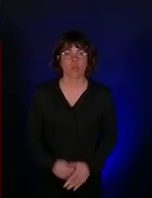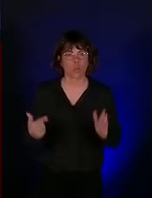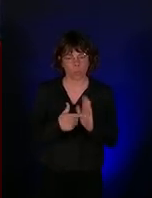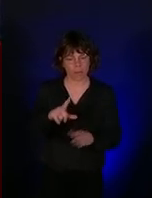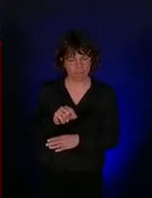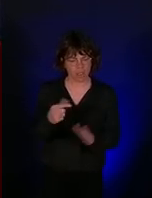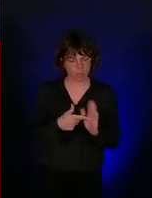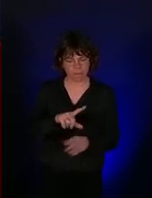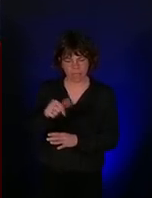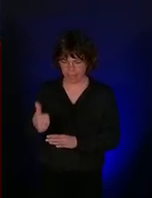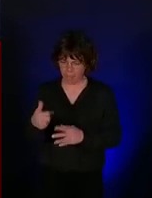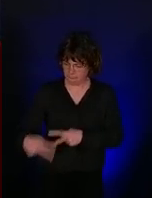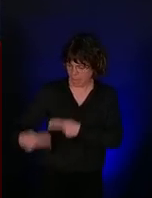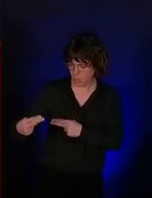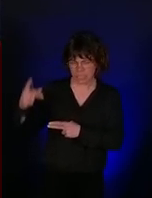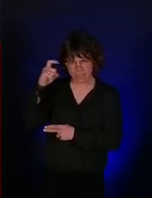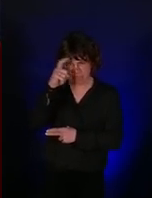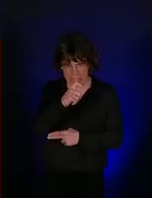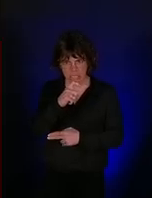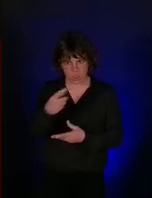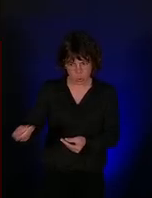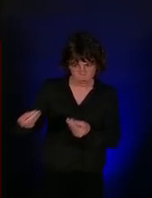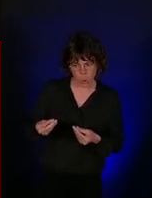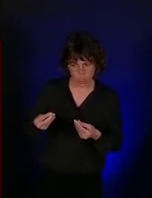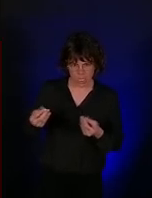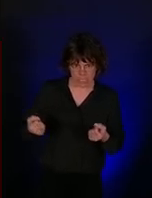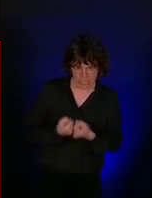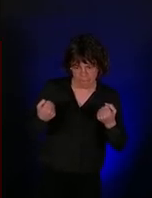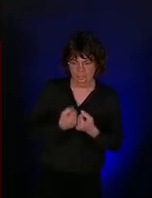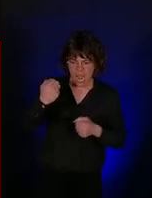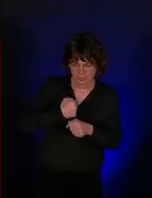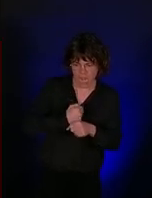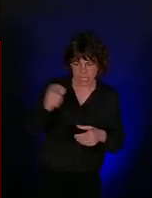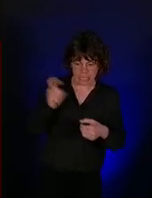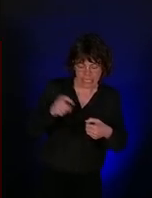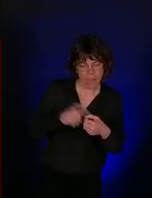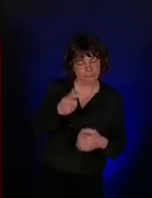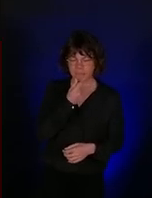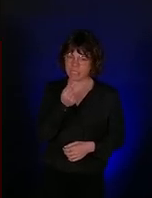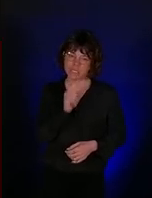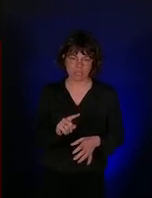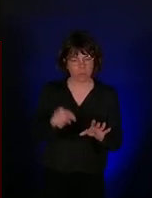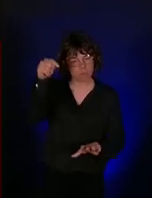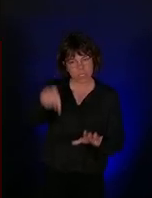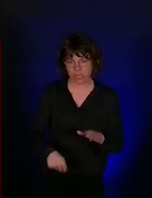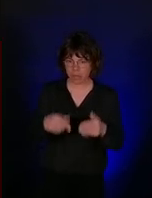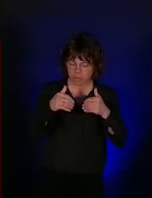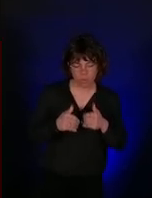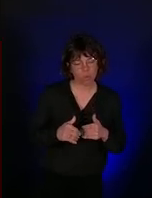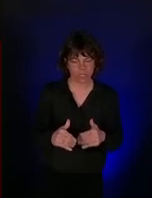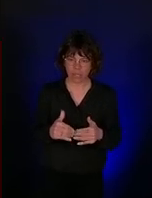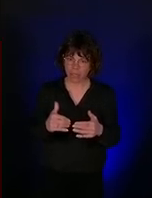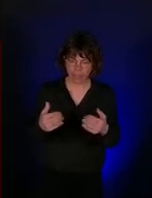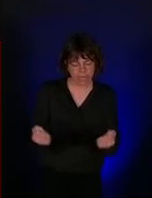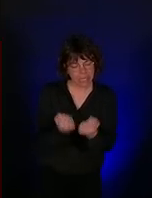et 2021 ont été des périodes difficiles qui n'ont pas favorisé notre activité syndicale, ce qui nous a également obligés à prolonger la durée